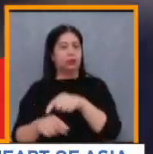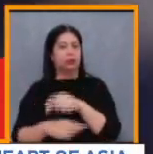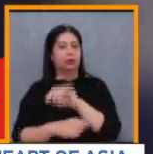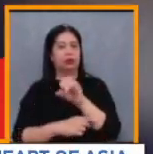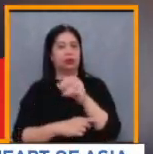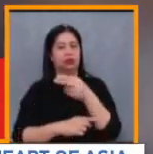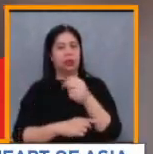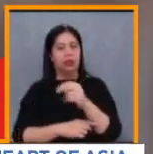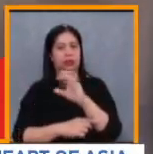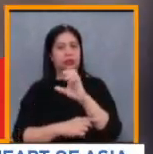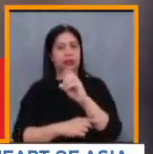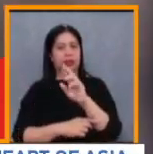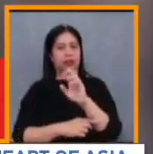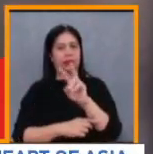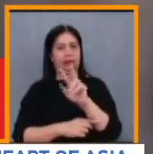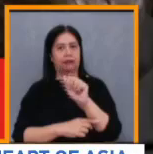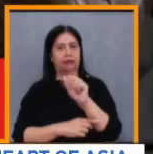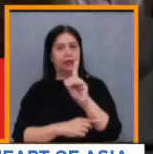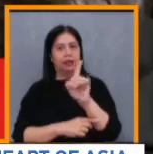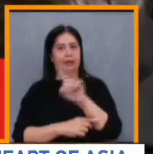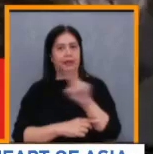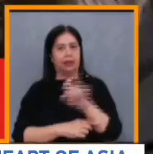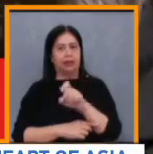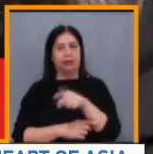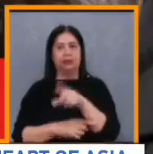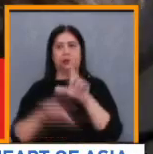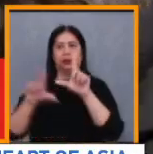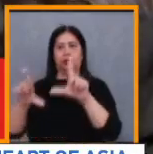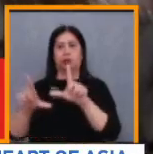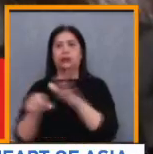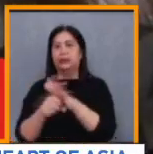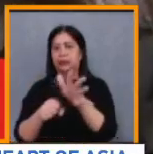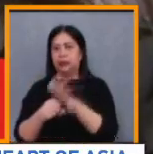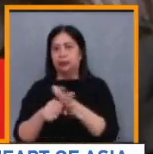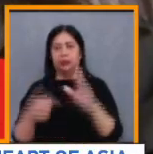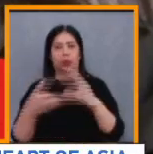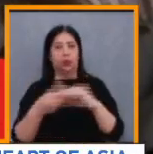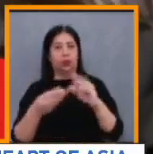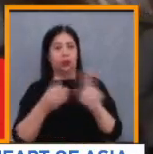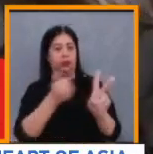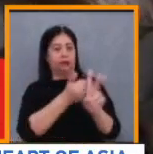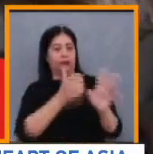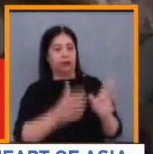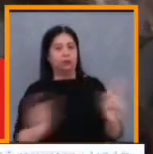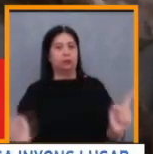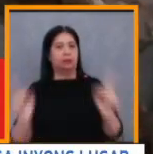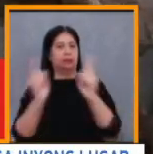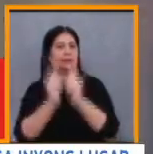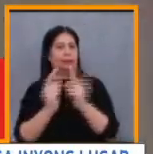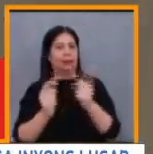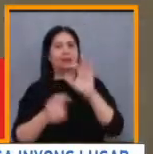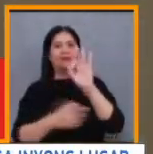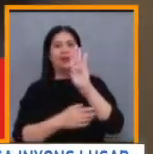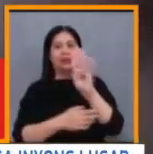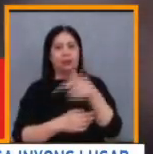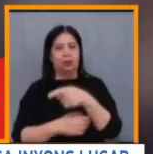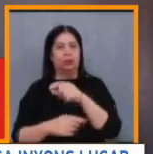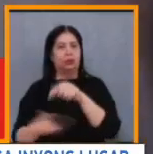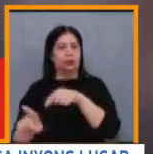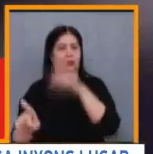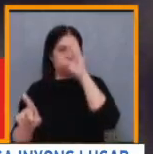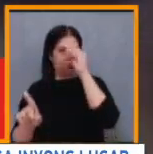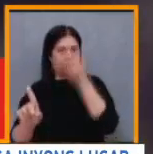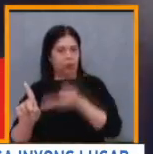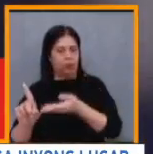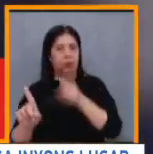na inirereklamo ng panggagahasa. Kwento ng biktima, nakilala raw niya sa Facebook si Valdez. Nangako raw si